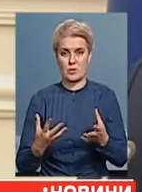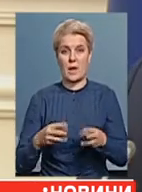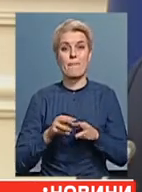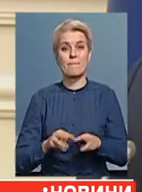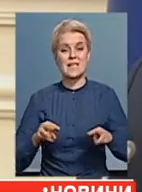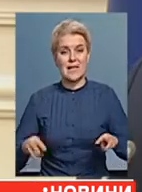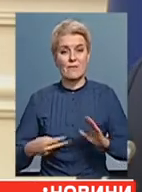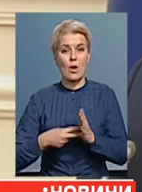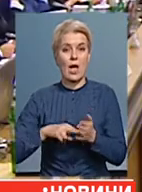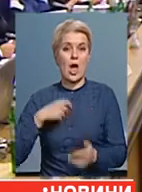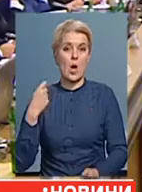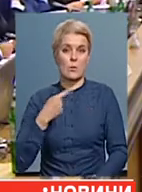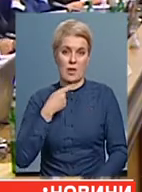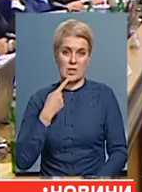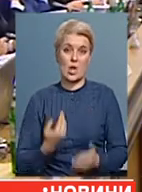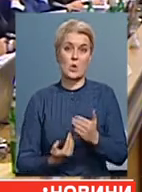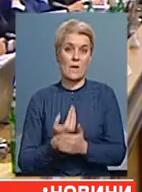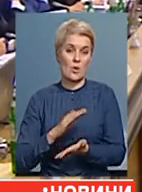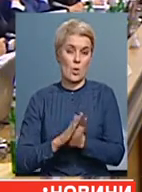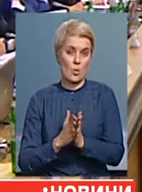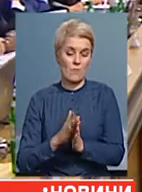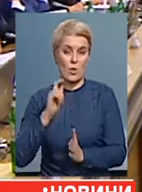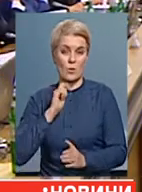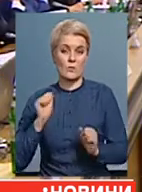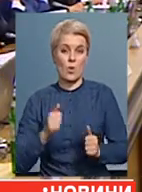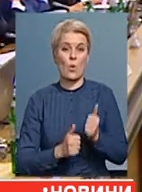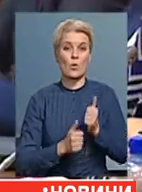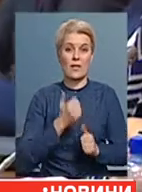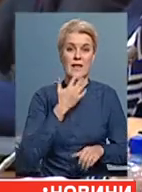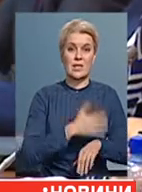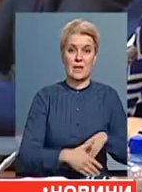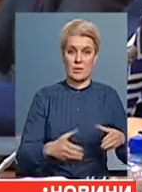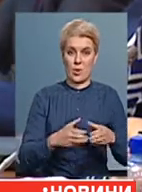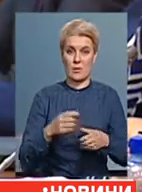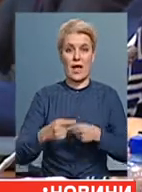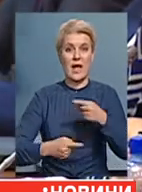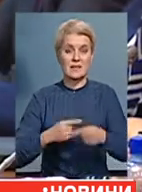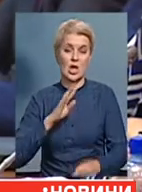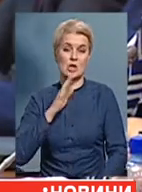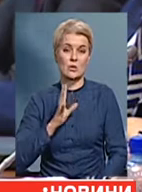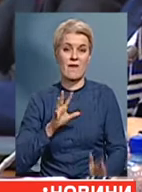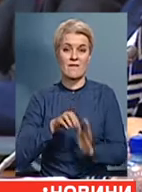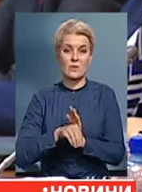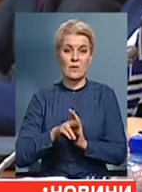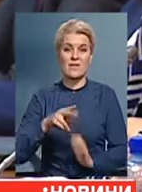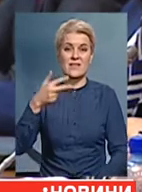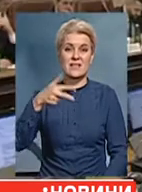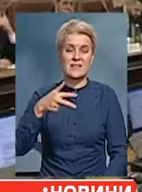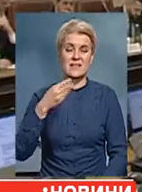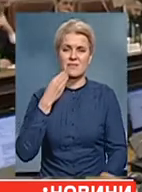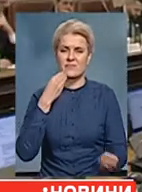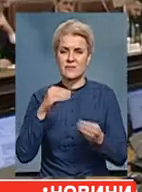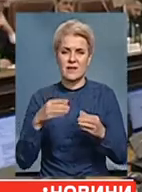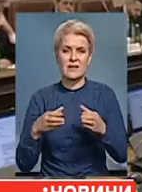умов українські підприємці зможуть конкурувати з іноземними компаніями, а за 4 роки увійдуть у топ-30 міжнародного рейтингу легкості